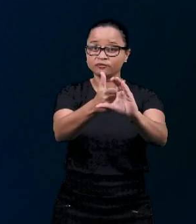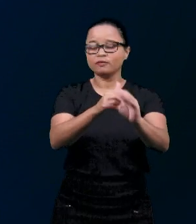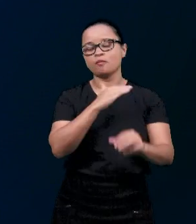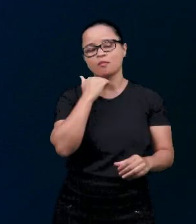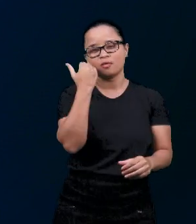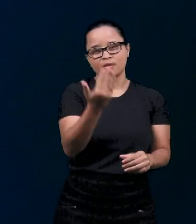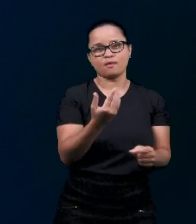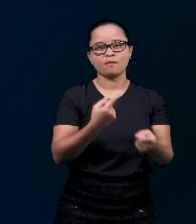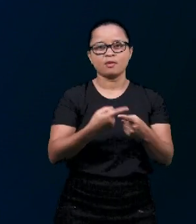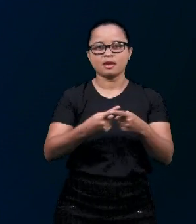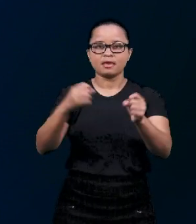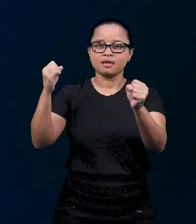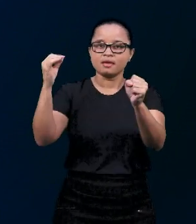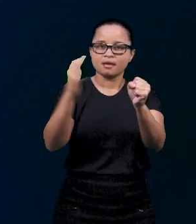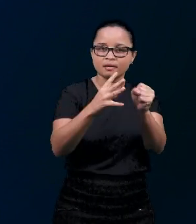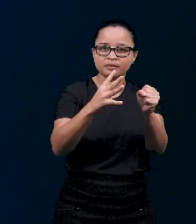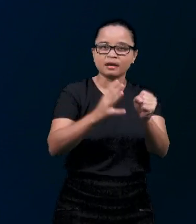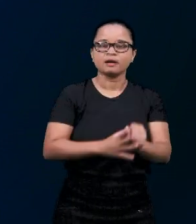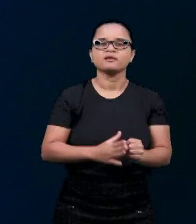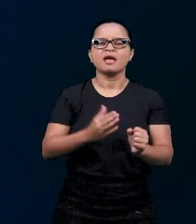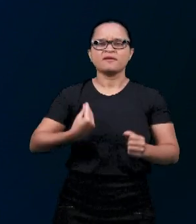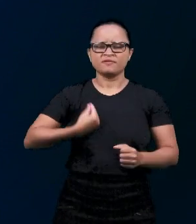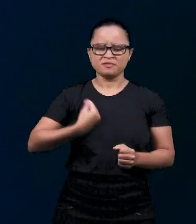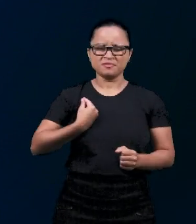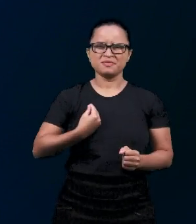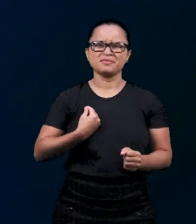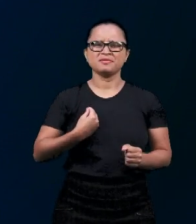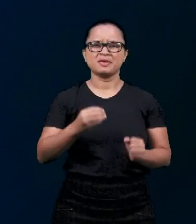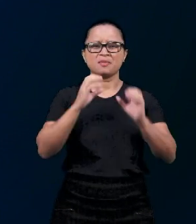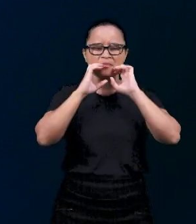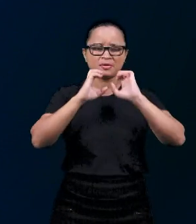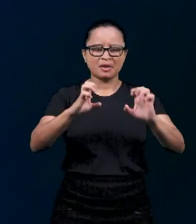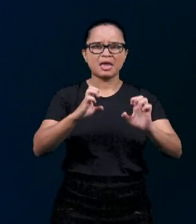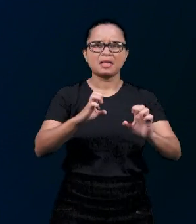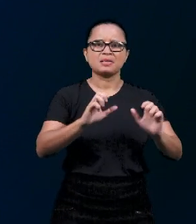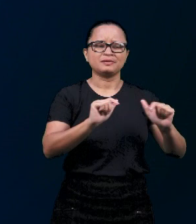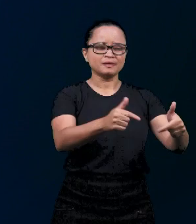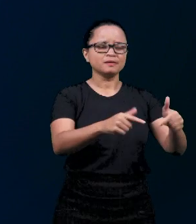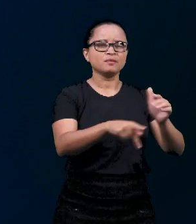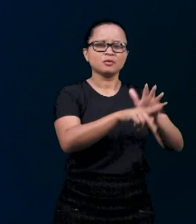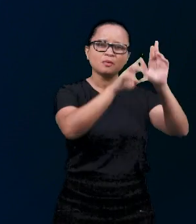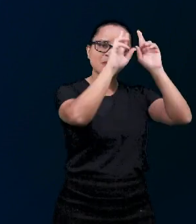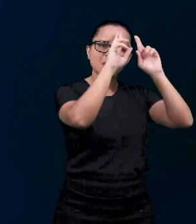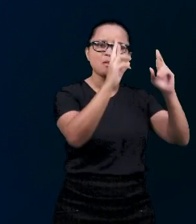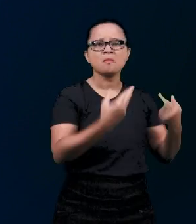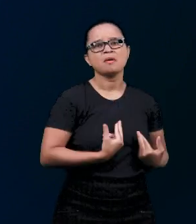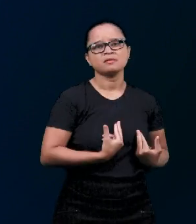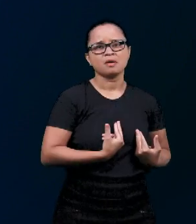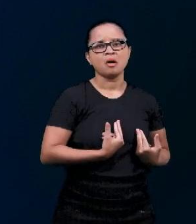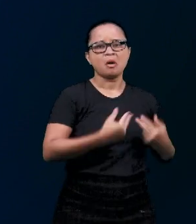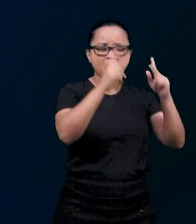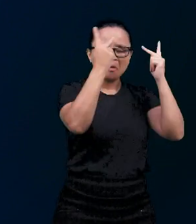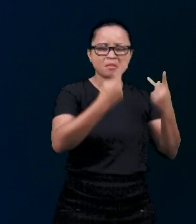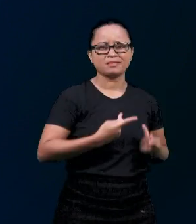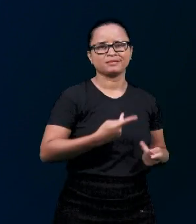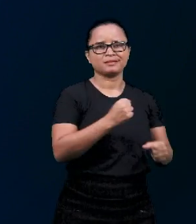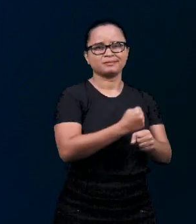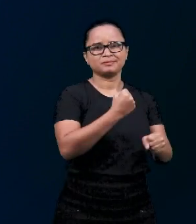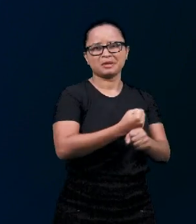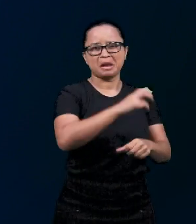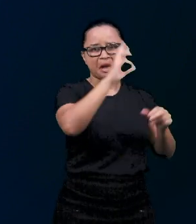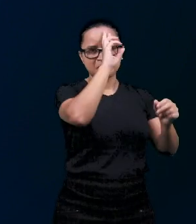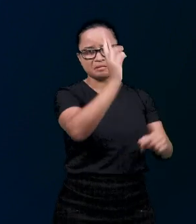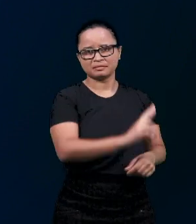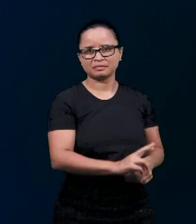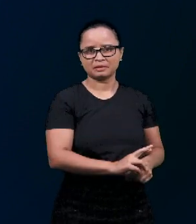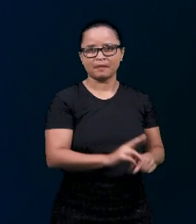œuvres. Jésus n'était pas la figure centrale du culte. C'est un christianisme religieux d'œuvres matérielles. L'église doit vivre la doctrine du sang